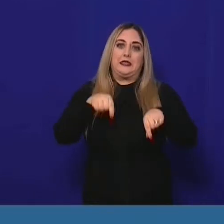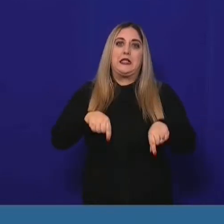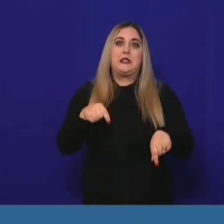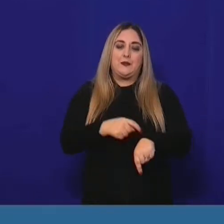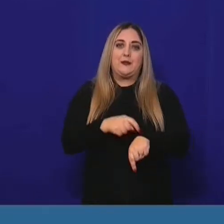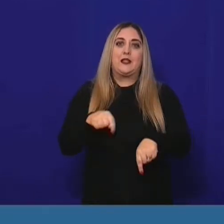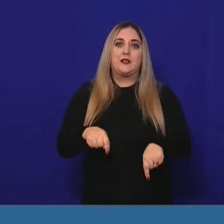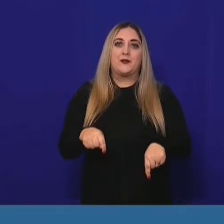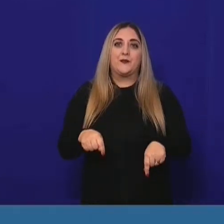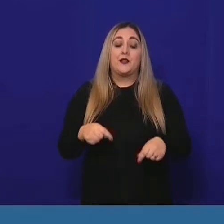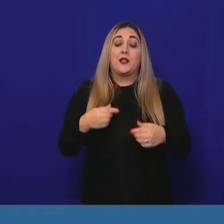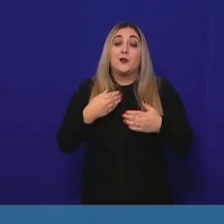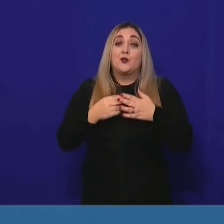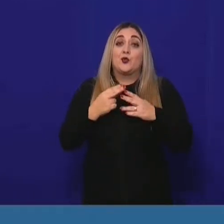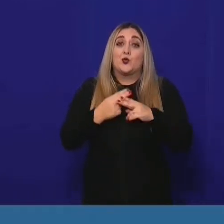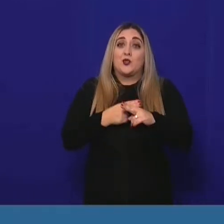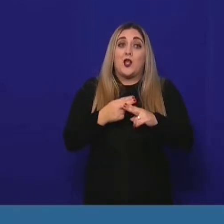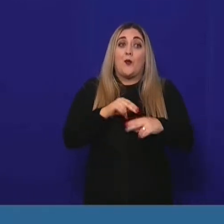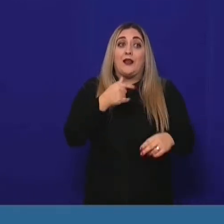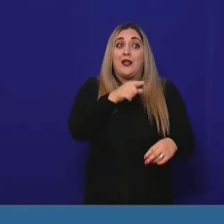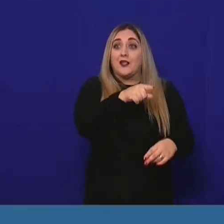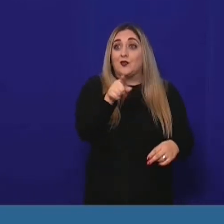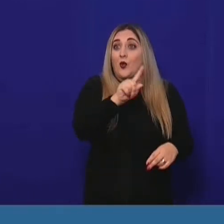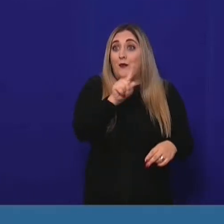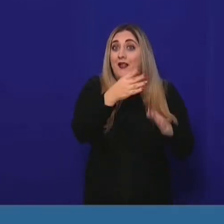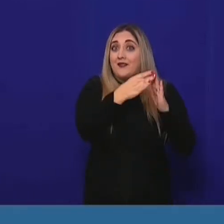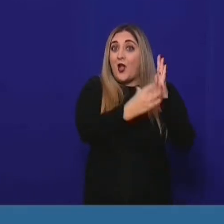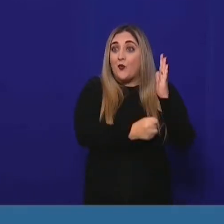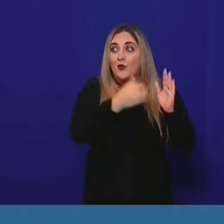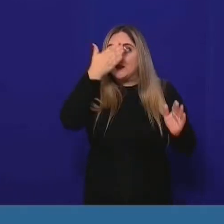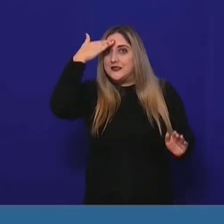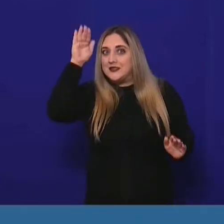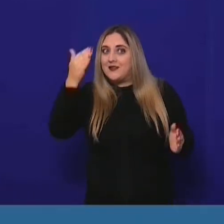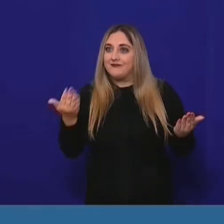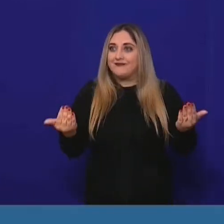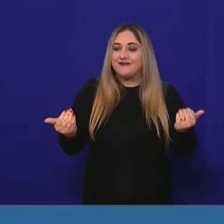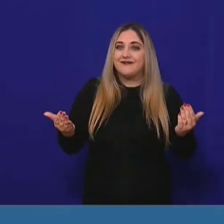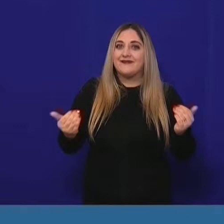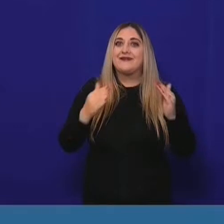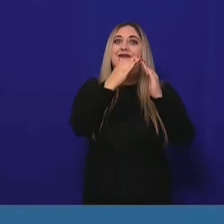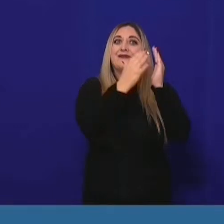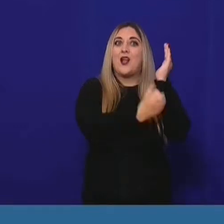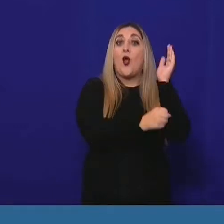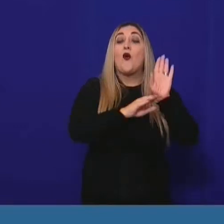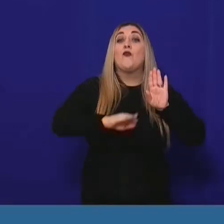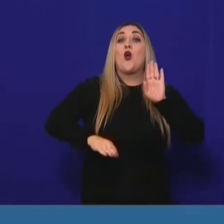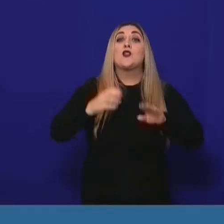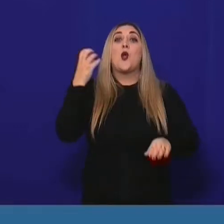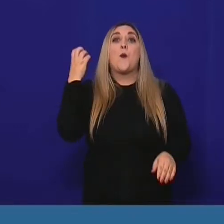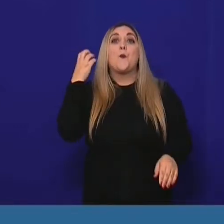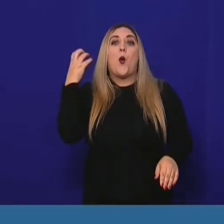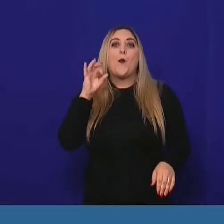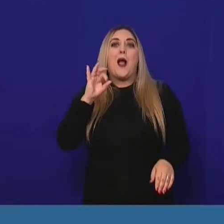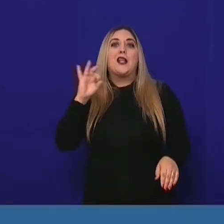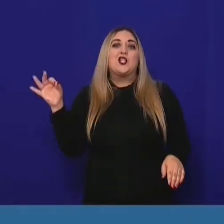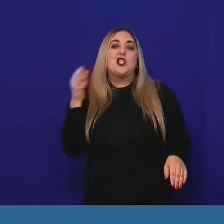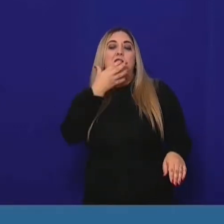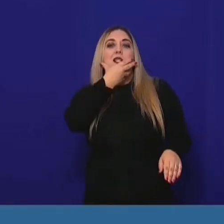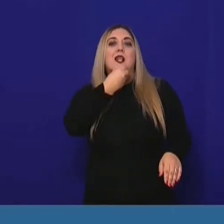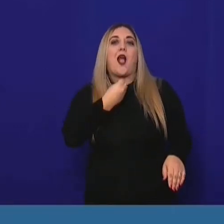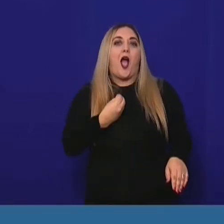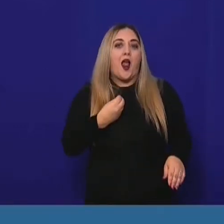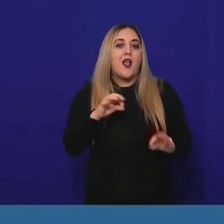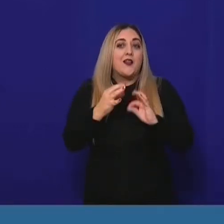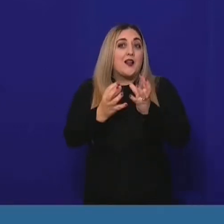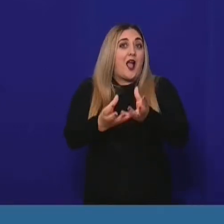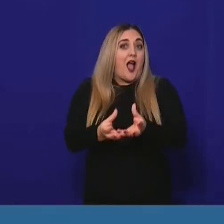l-app. Allura min għadu ma downloadjaħiex, forsi hemm min ħajaqla xi rigal ġdid fil-Christmas, forsi xi